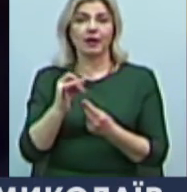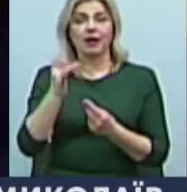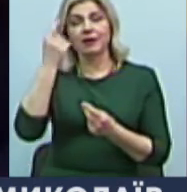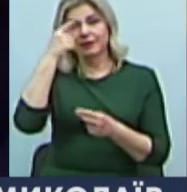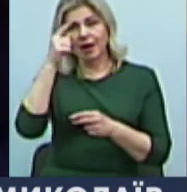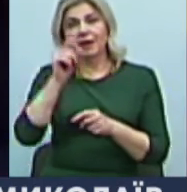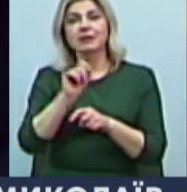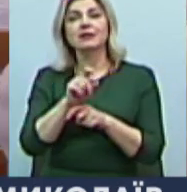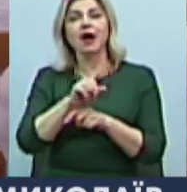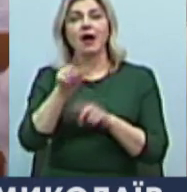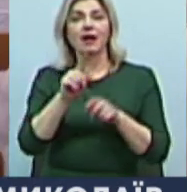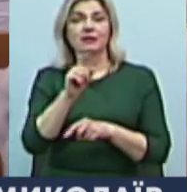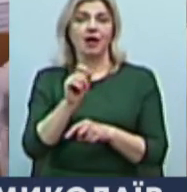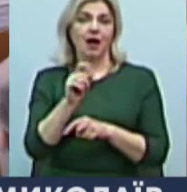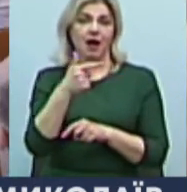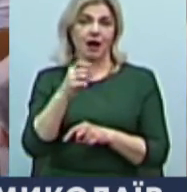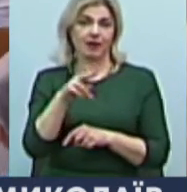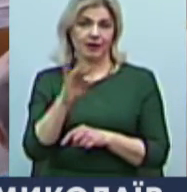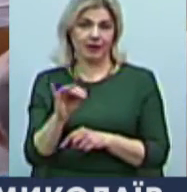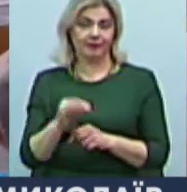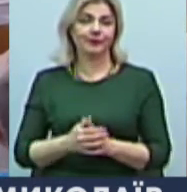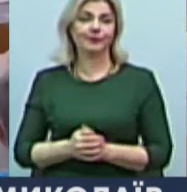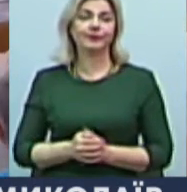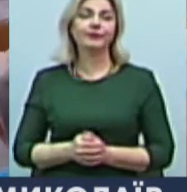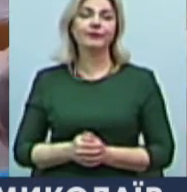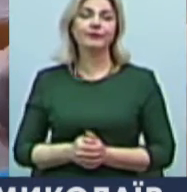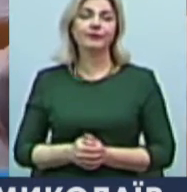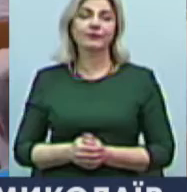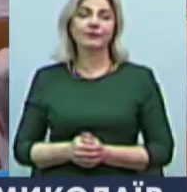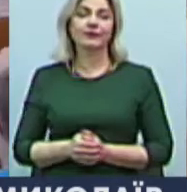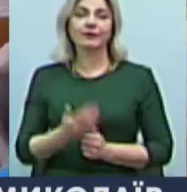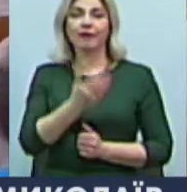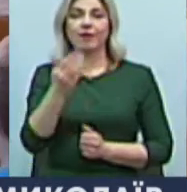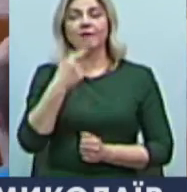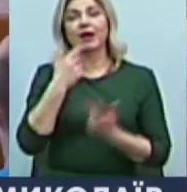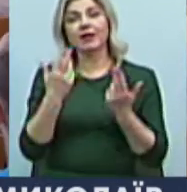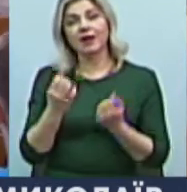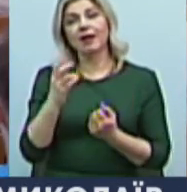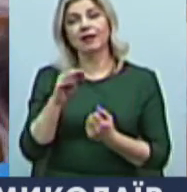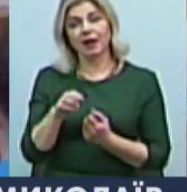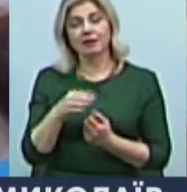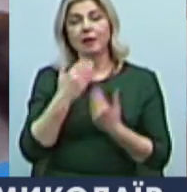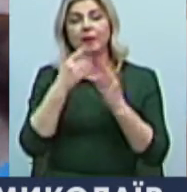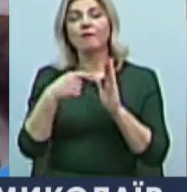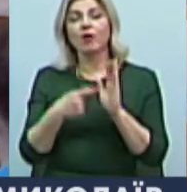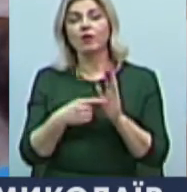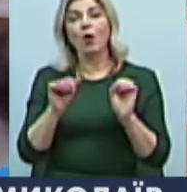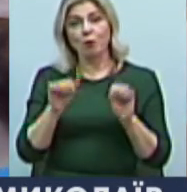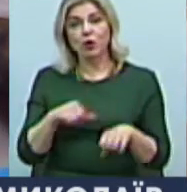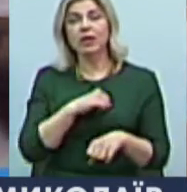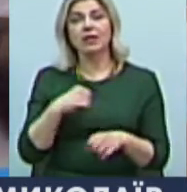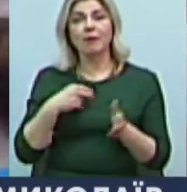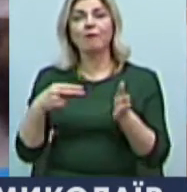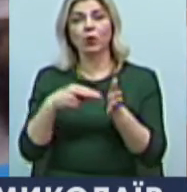загадували загадки. Випроси, а ви будете говорити, да или ні, хорошо? Да. Слушай, можна ли включати самим телевізор?